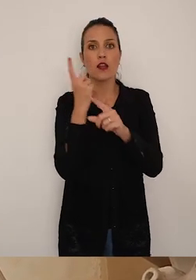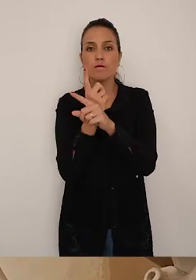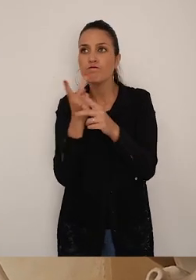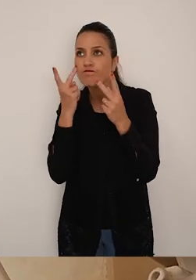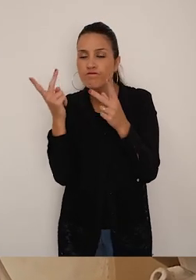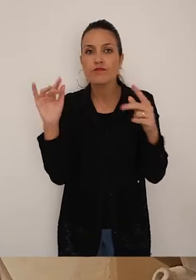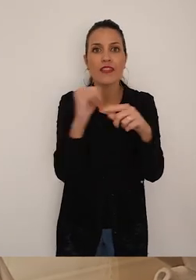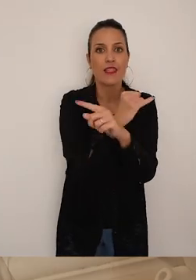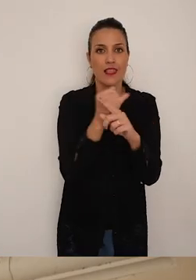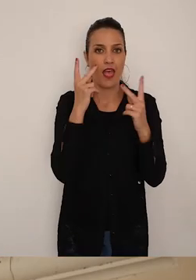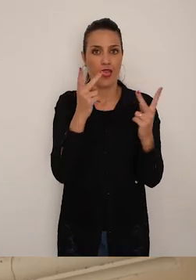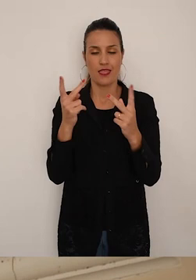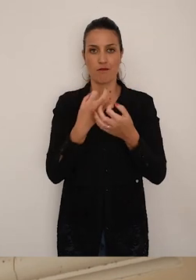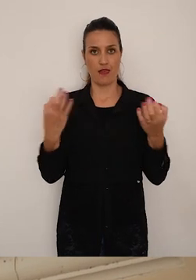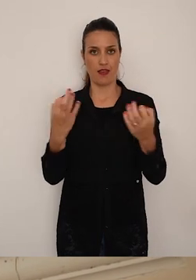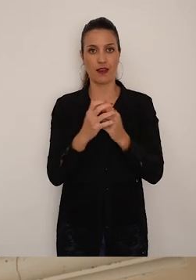ogni minimo dettaglio.